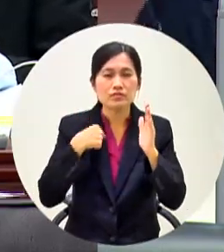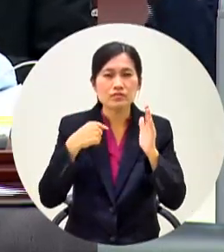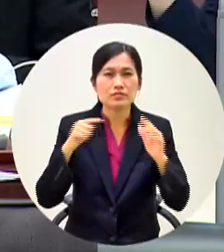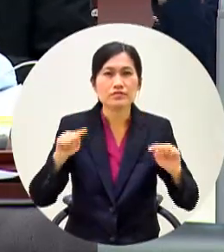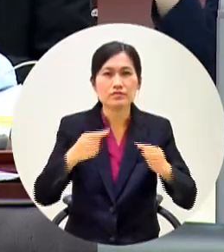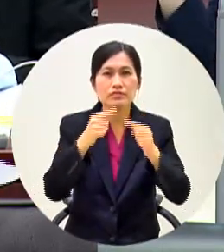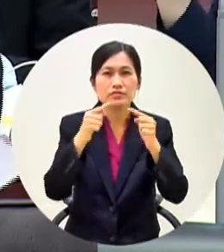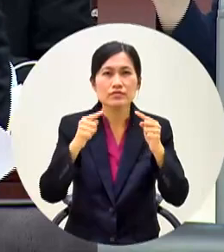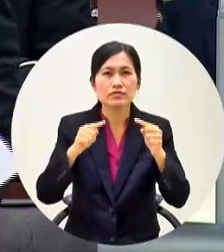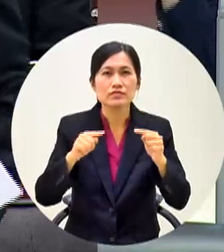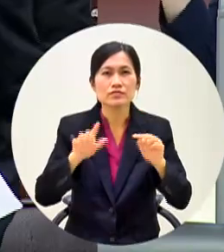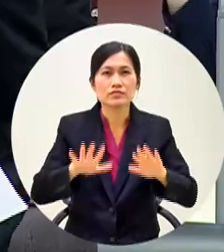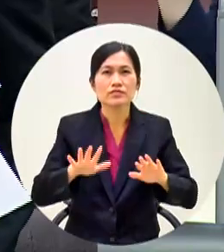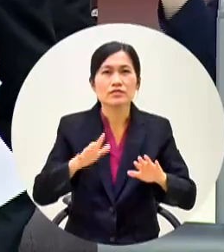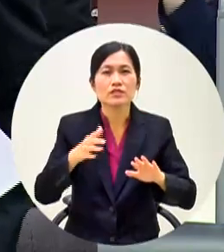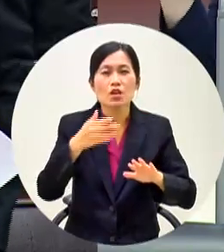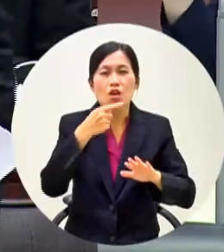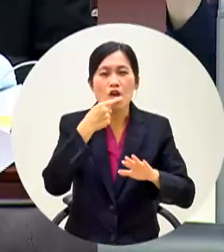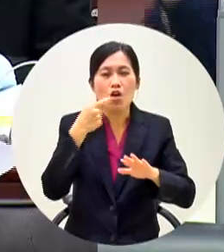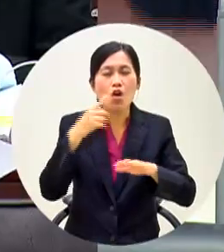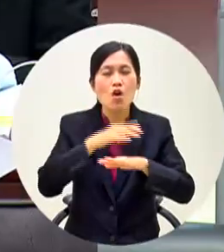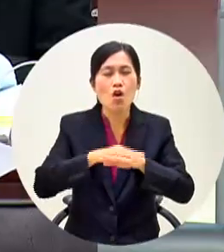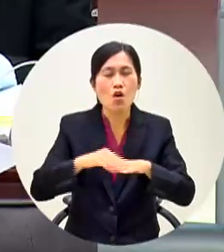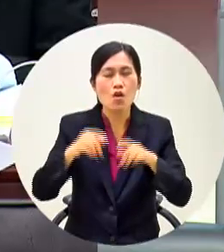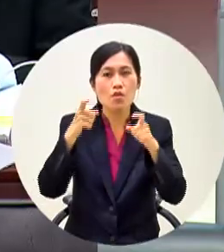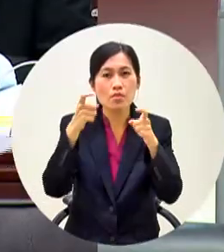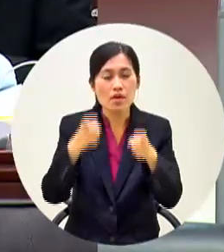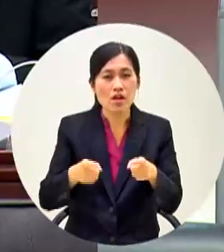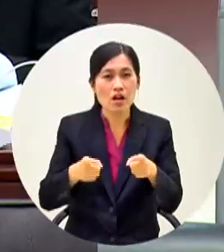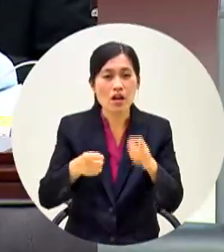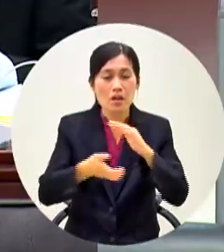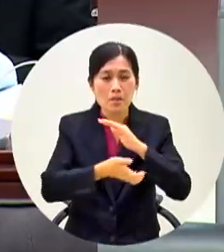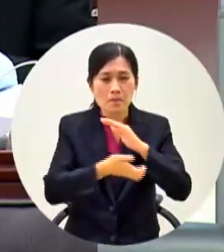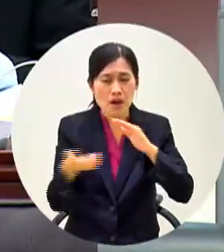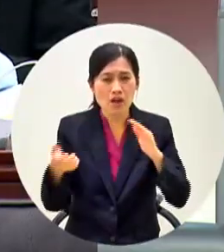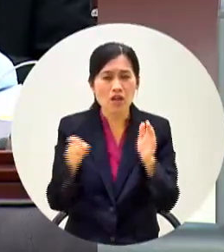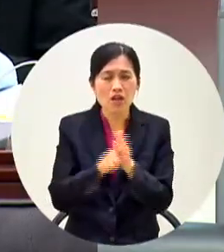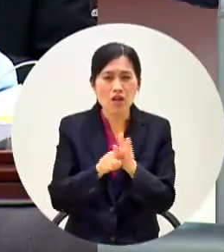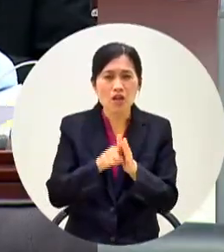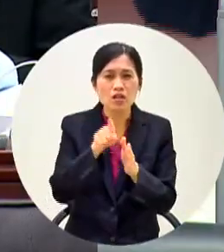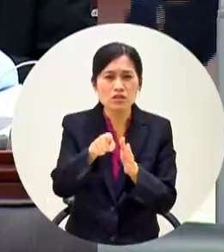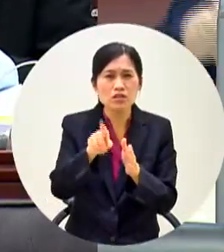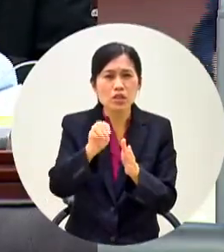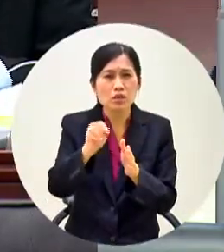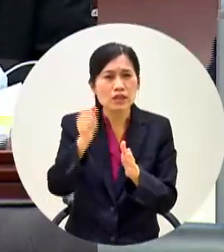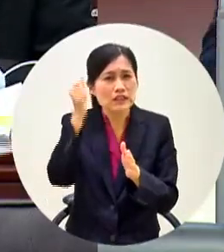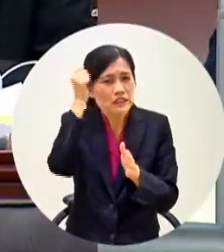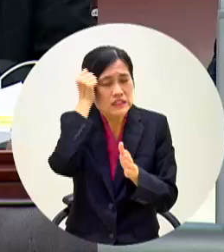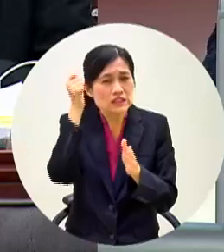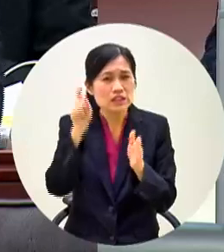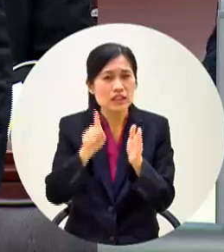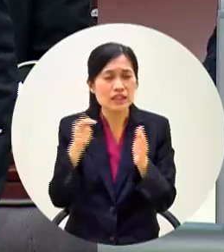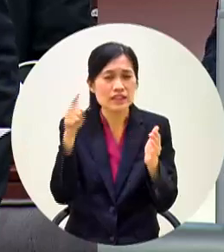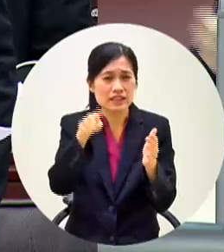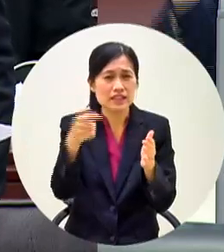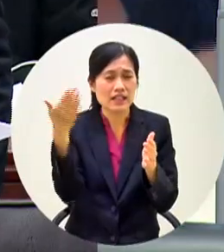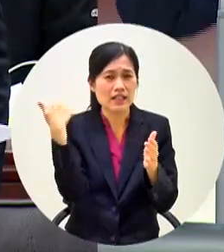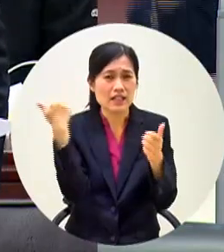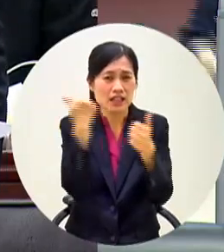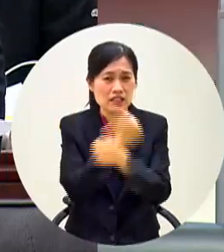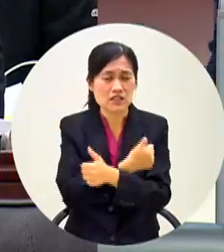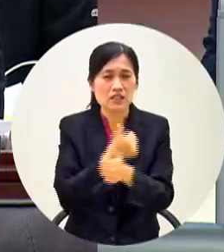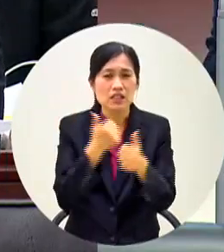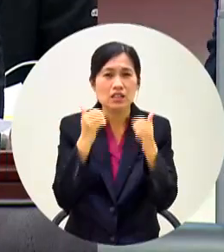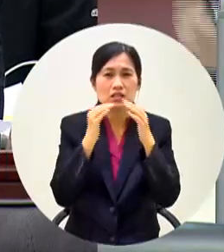村是有所谓的迁村促进委员会。市长，你不知道还没有印象？你在代理市长的时候，这年已经